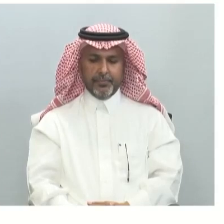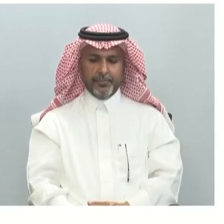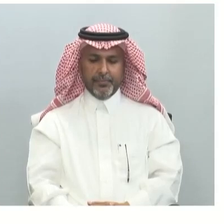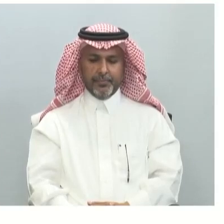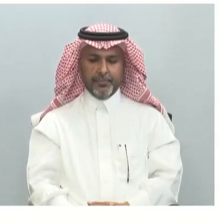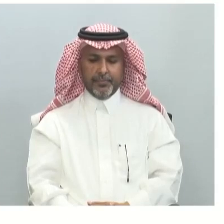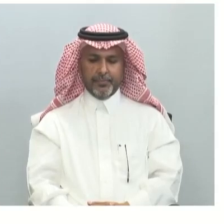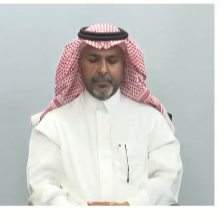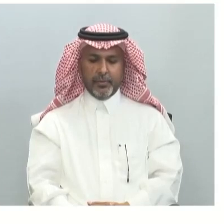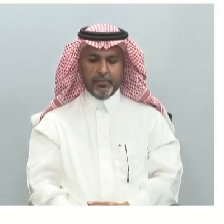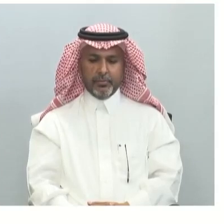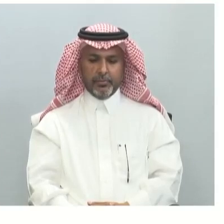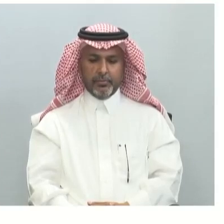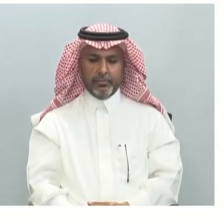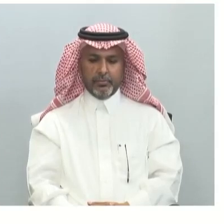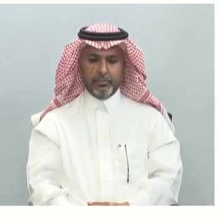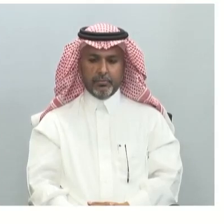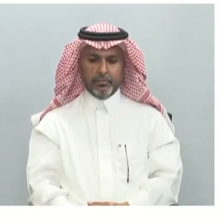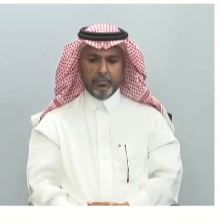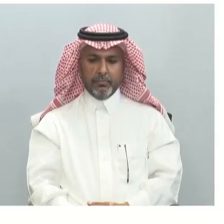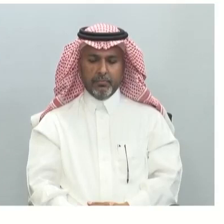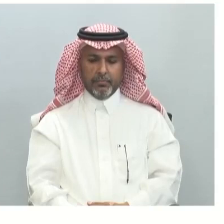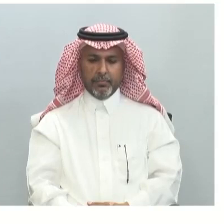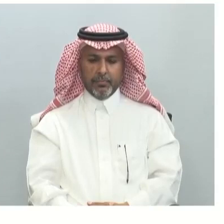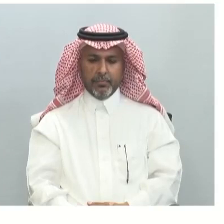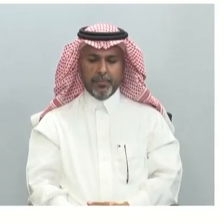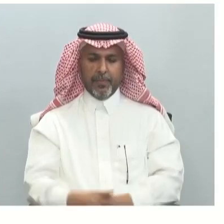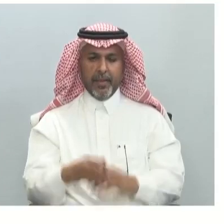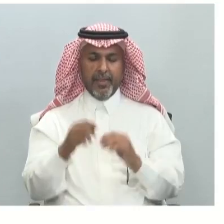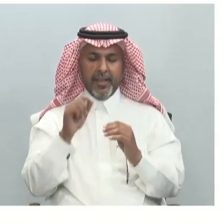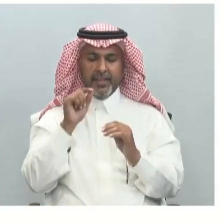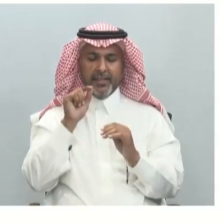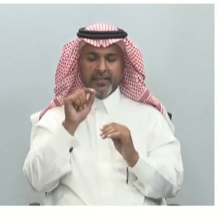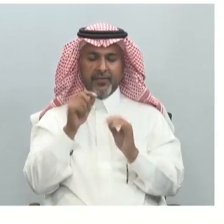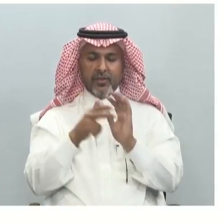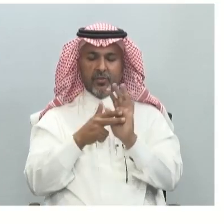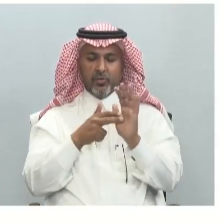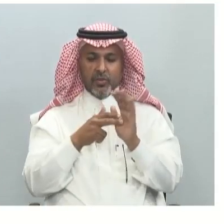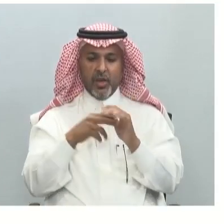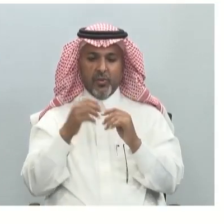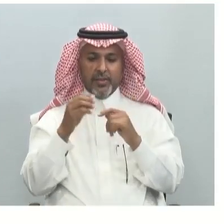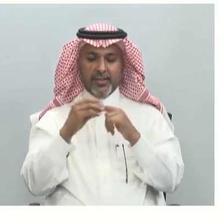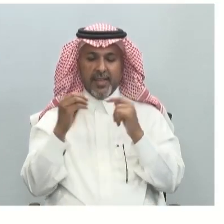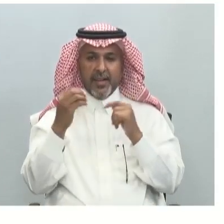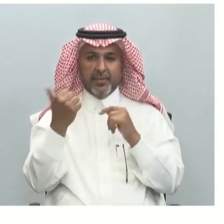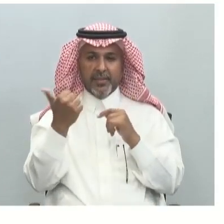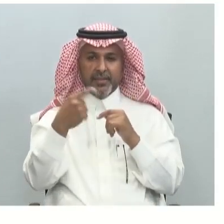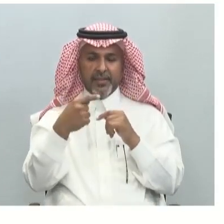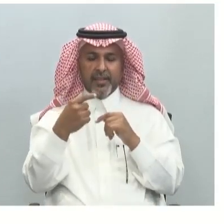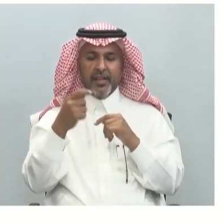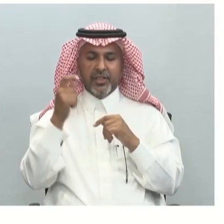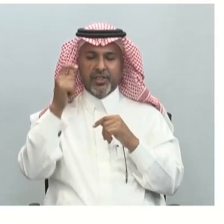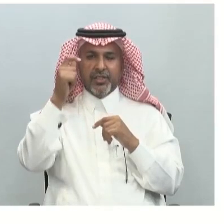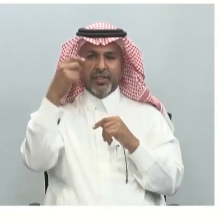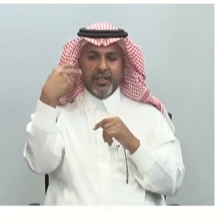فيها المتغير t اذا عندي المعادله صفر تساوي سالب سته عشر تي تربيع زائدا خمسين